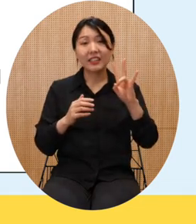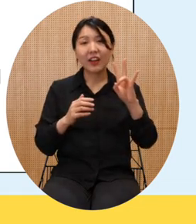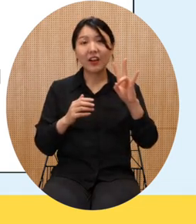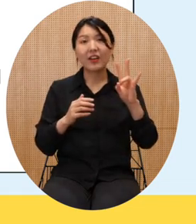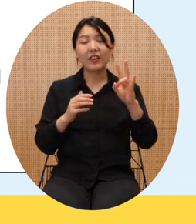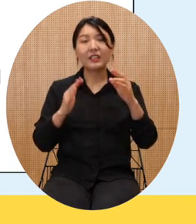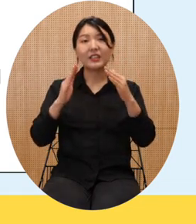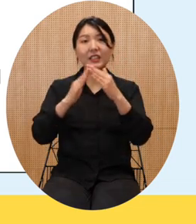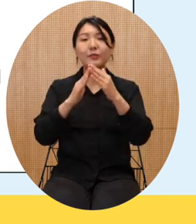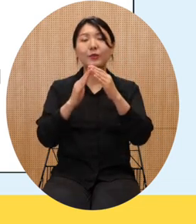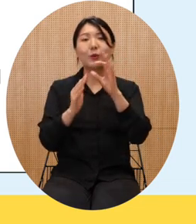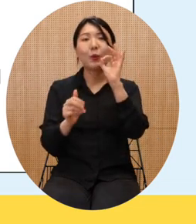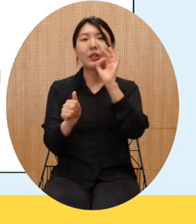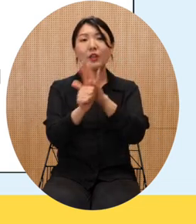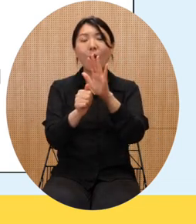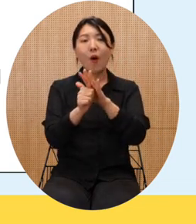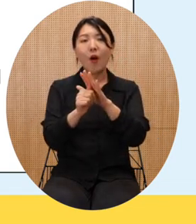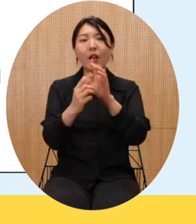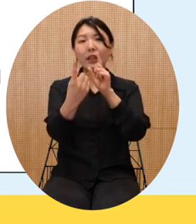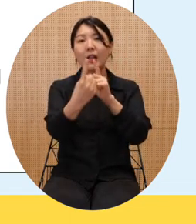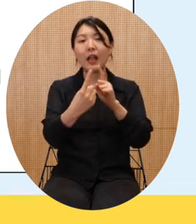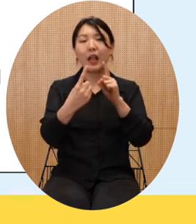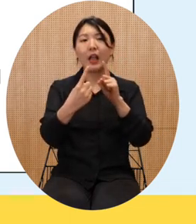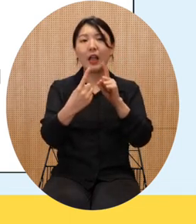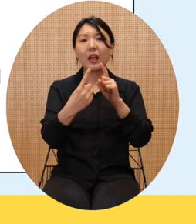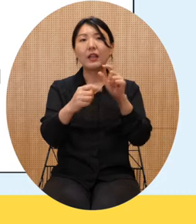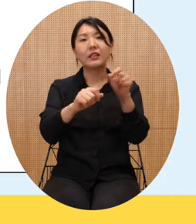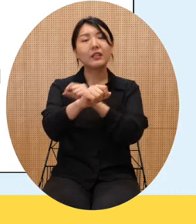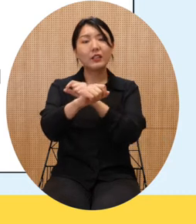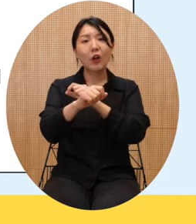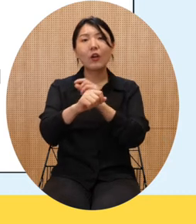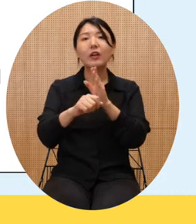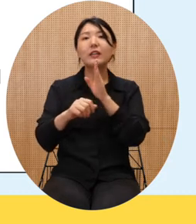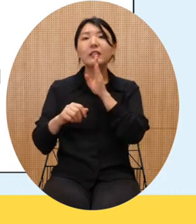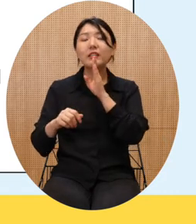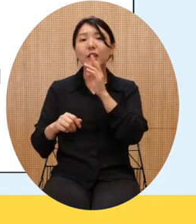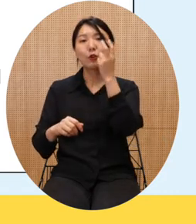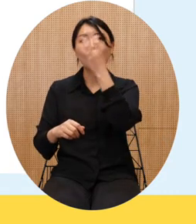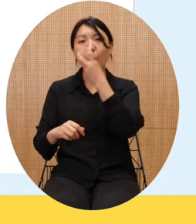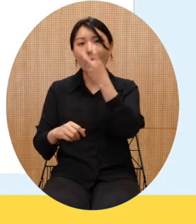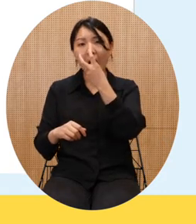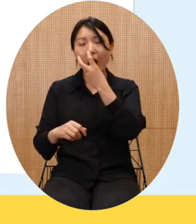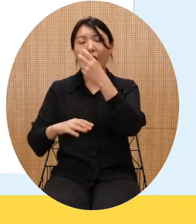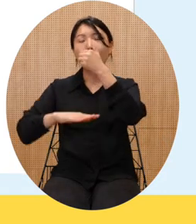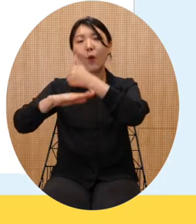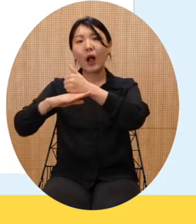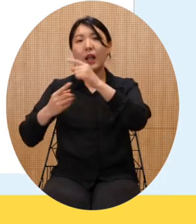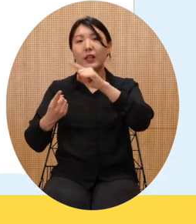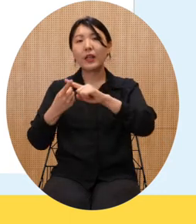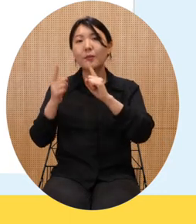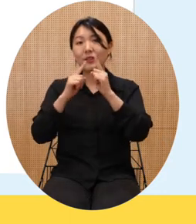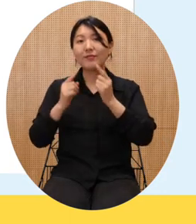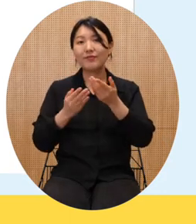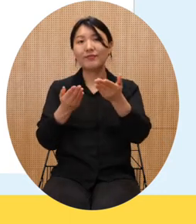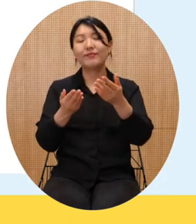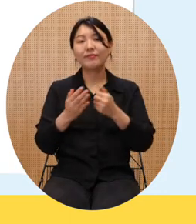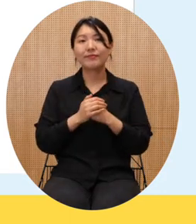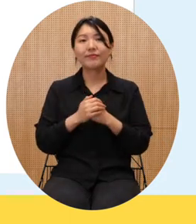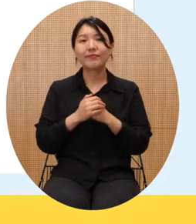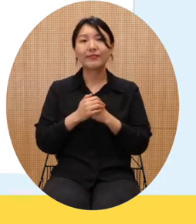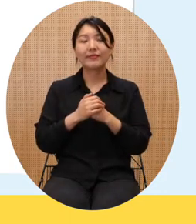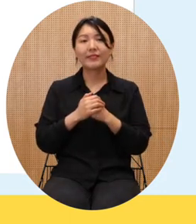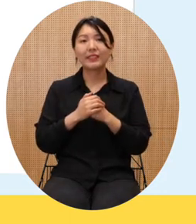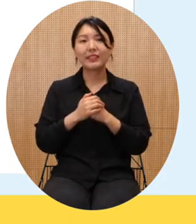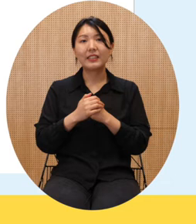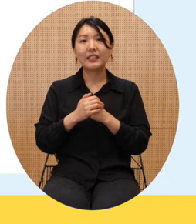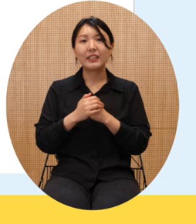있는데요. 시흥형 주거 본론인 시흥형 주거비 지원 대상 아동가구의 특성과 주거 실태 조사